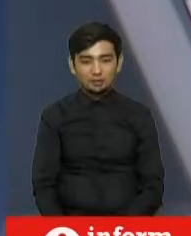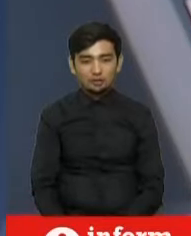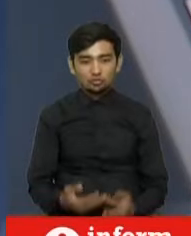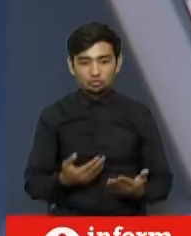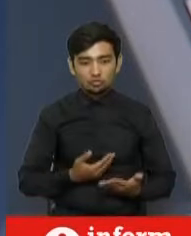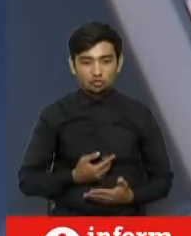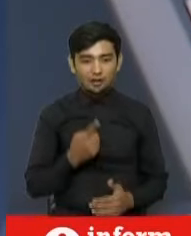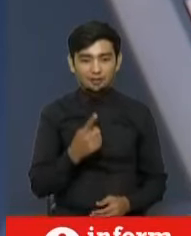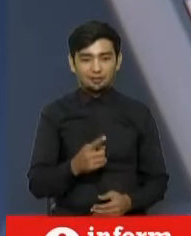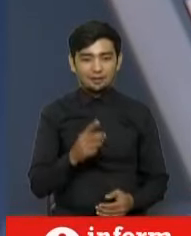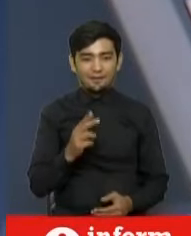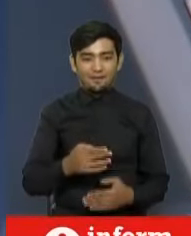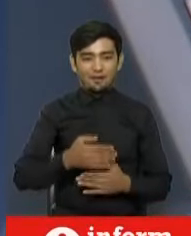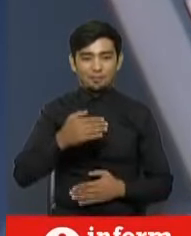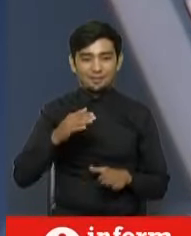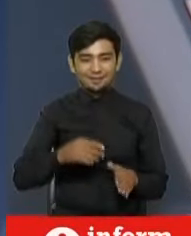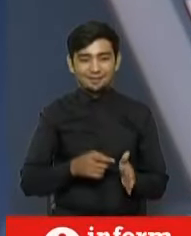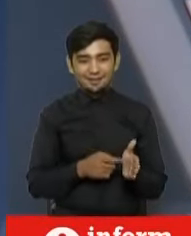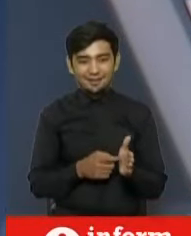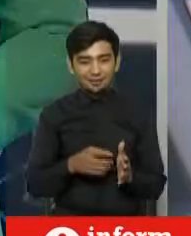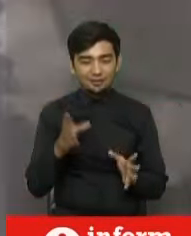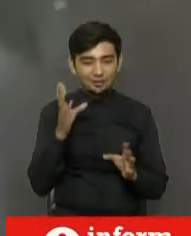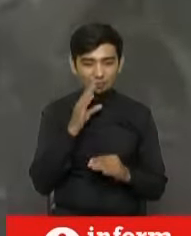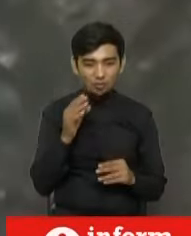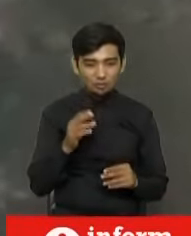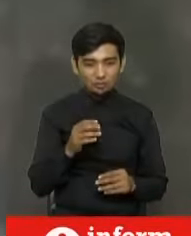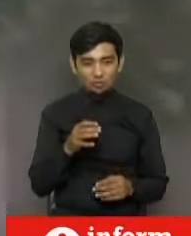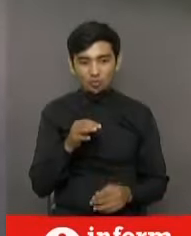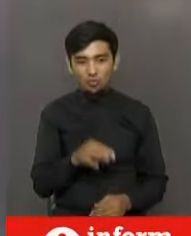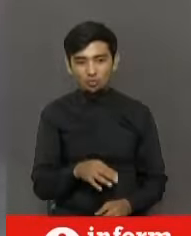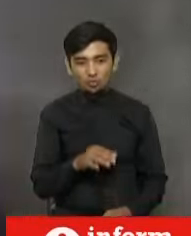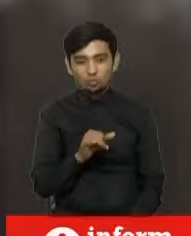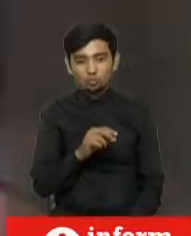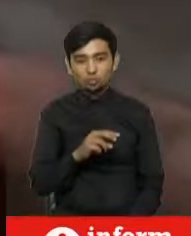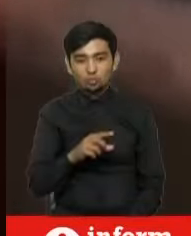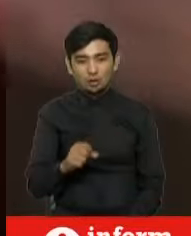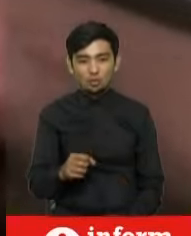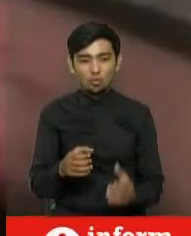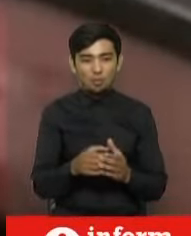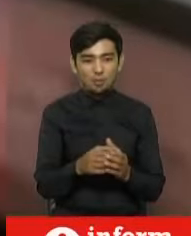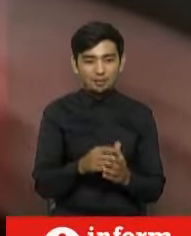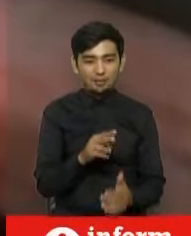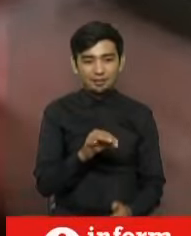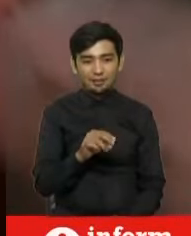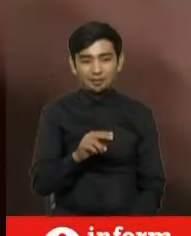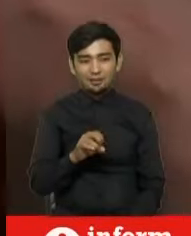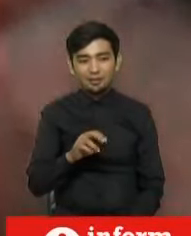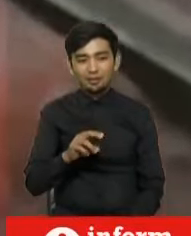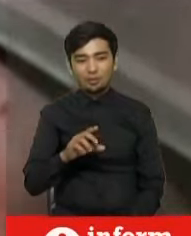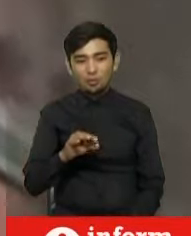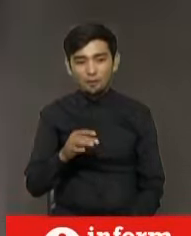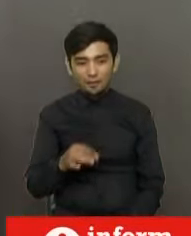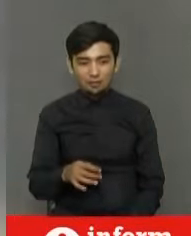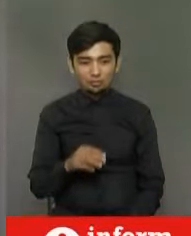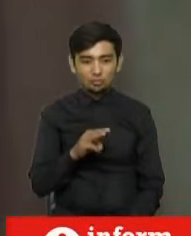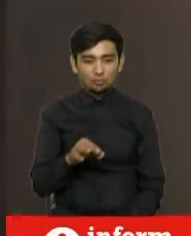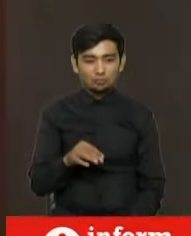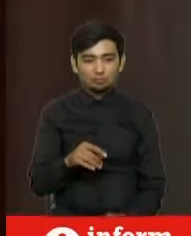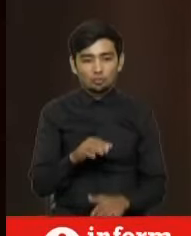Жители одной из многоэтажек в Караганде не могут отделаться от услуг клининговой компании, которая, по их мнению, убирает плохо